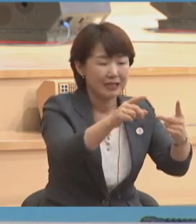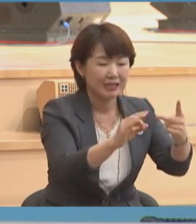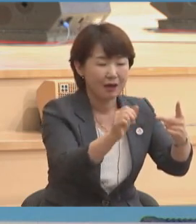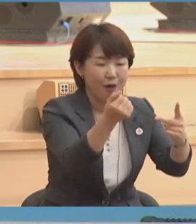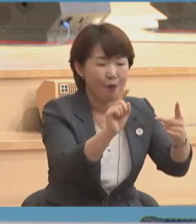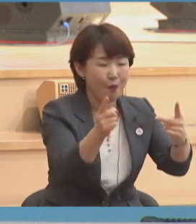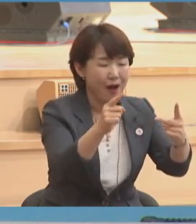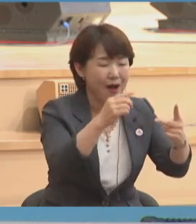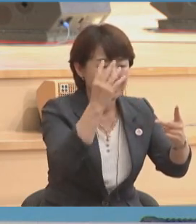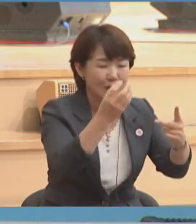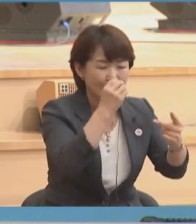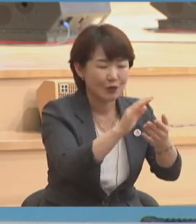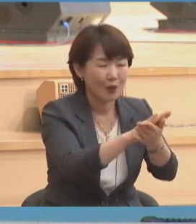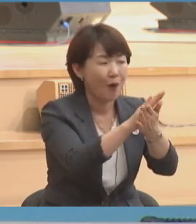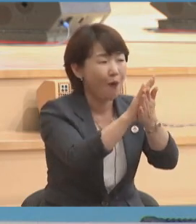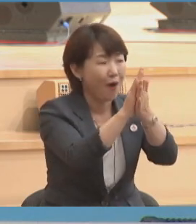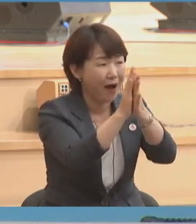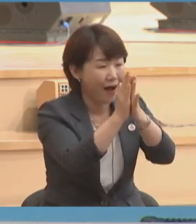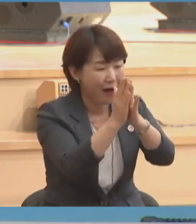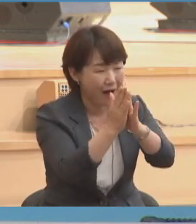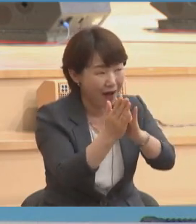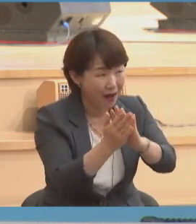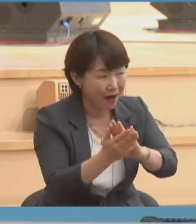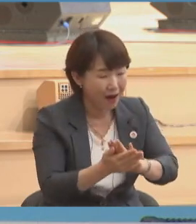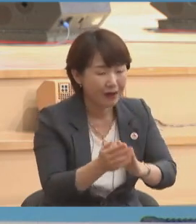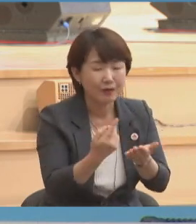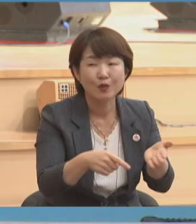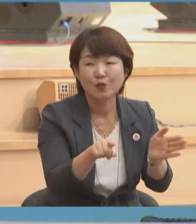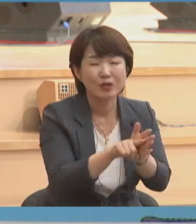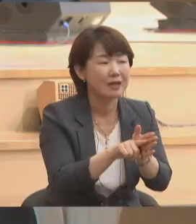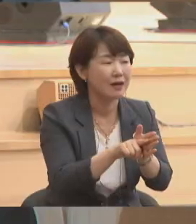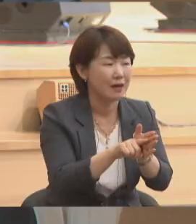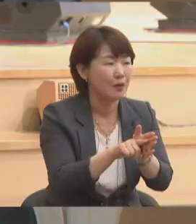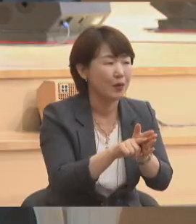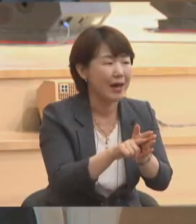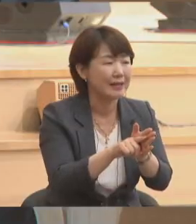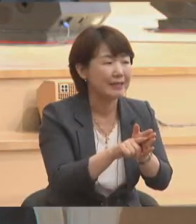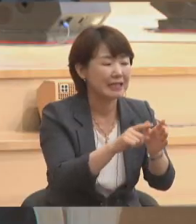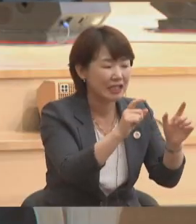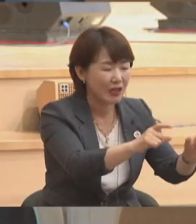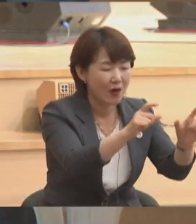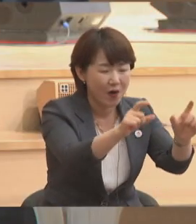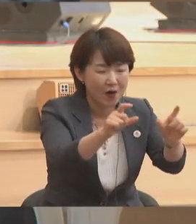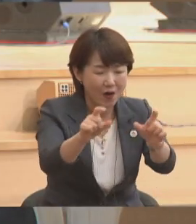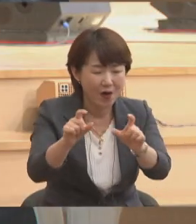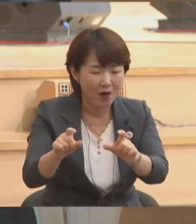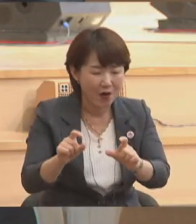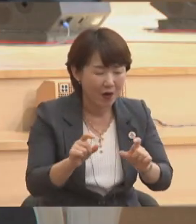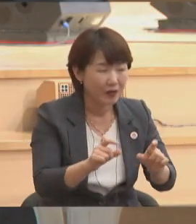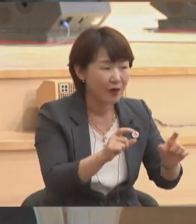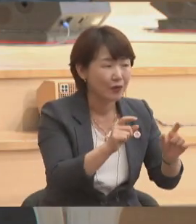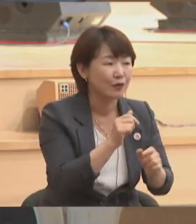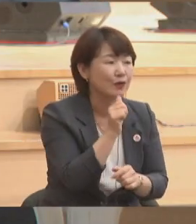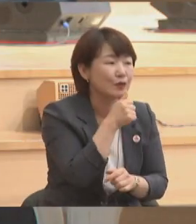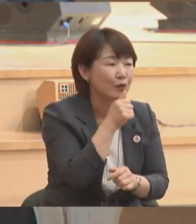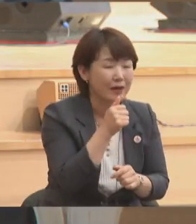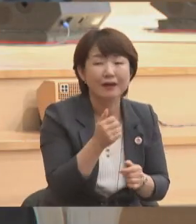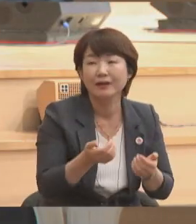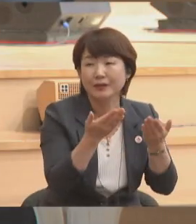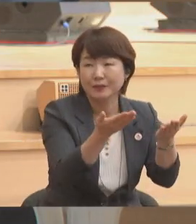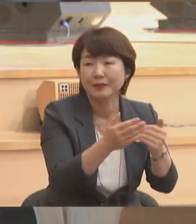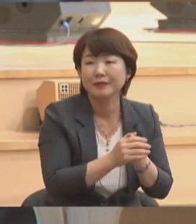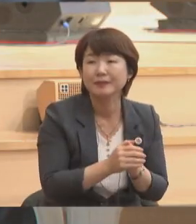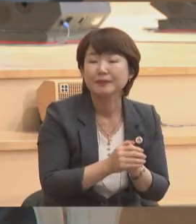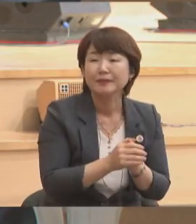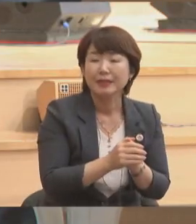대해서 쭉 소개를 해요. 계속돼야 될 성화의 영역들이 뭐냐, 어떤 영역들이 있는가. 오늘 본문이 몇